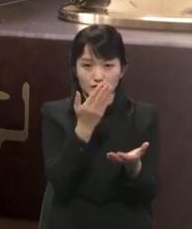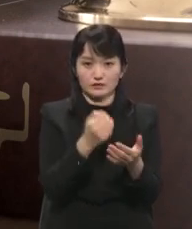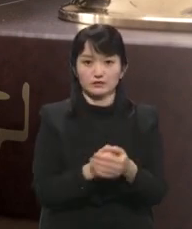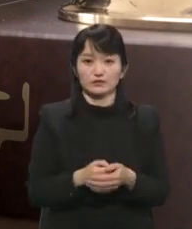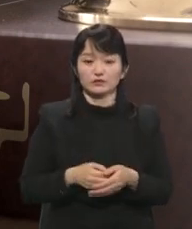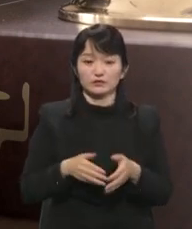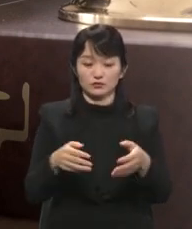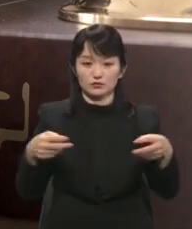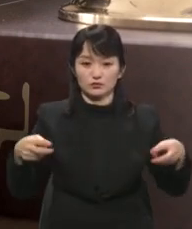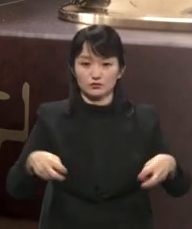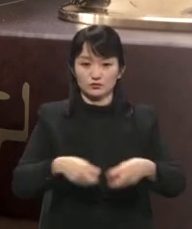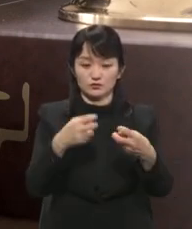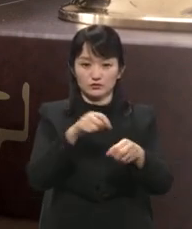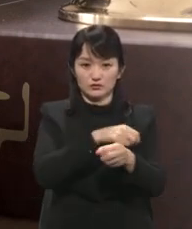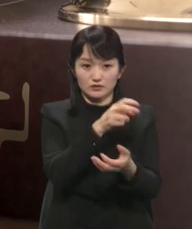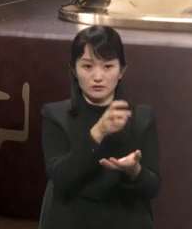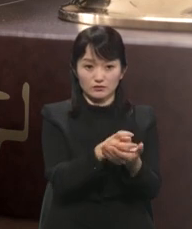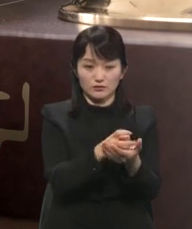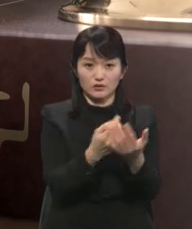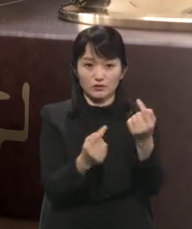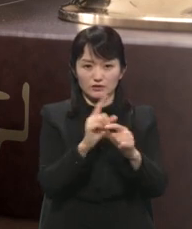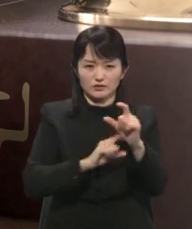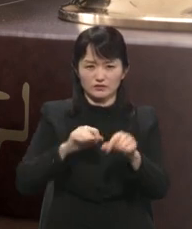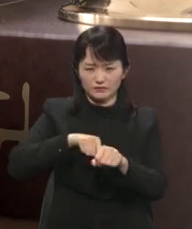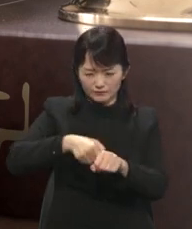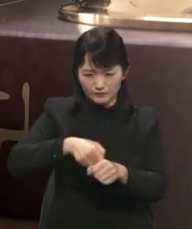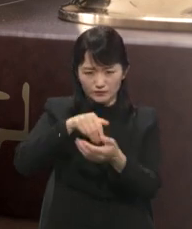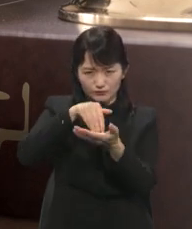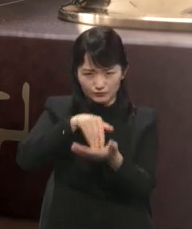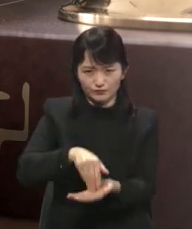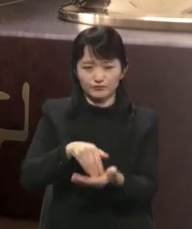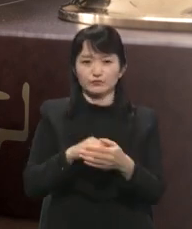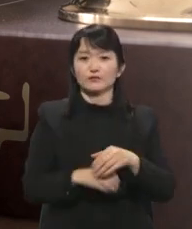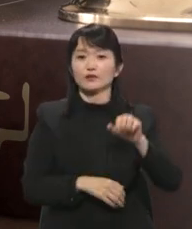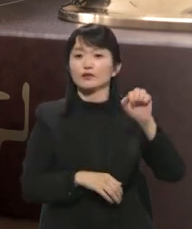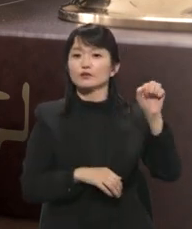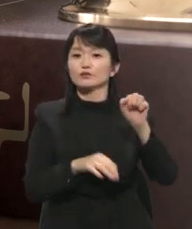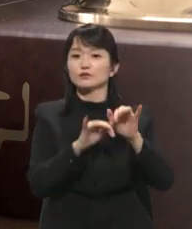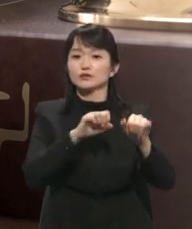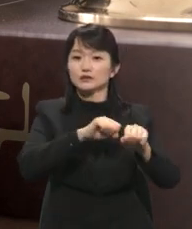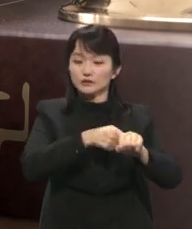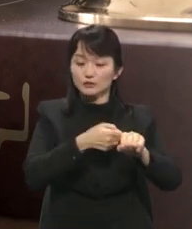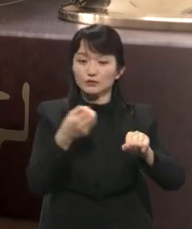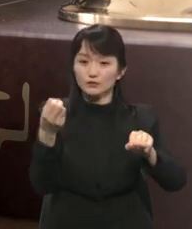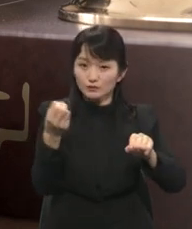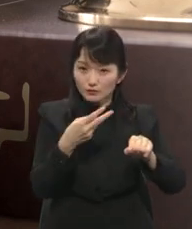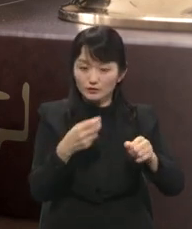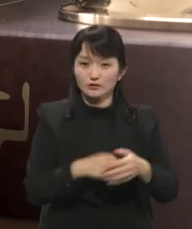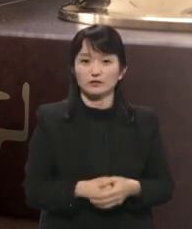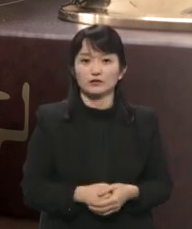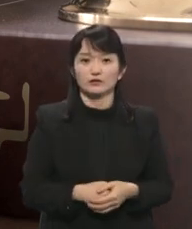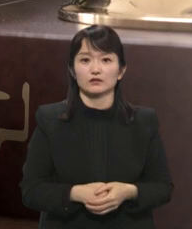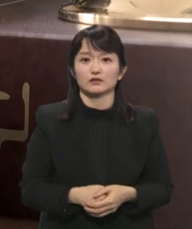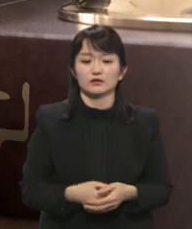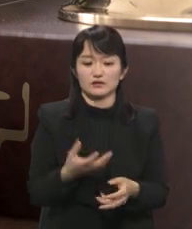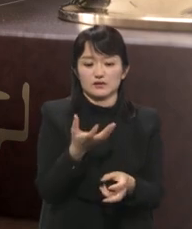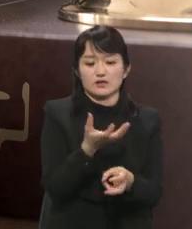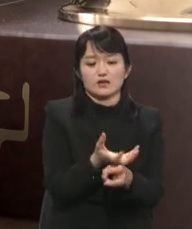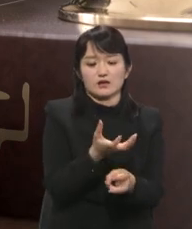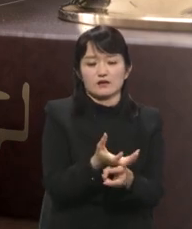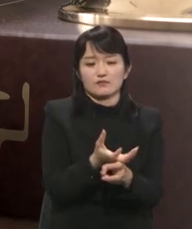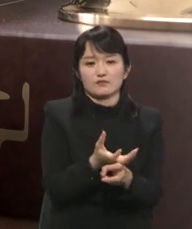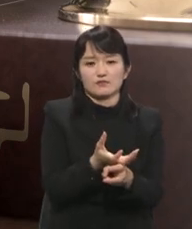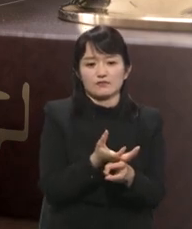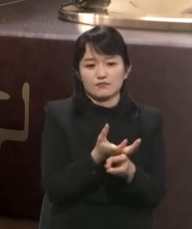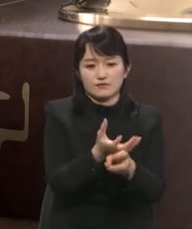법보다 더 가중해 처벌할뿐만 아니라 운수 종사자 즉 운전자 처벌을 넘어서서 운송 사업자 즉 화물차를